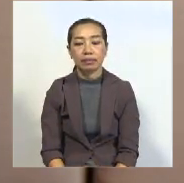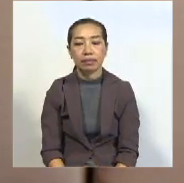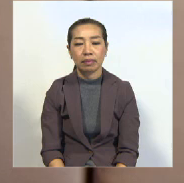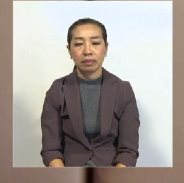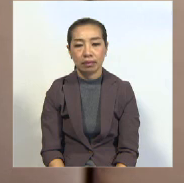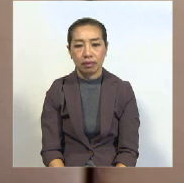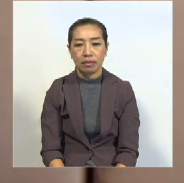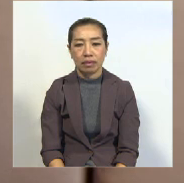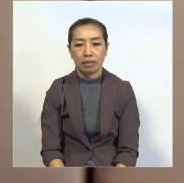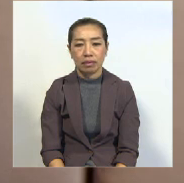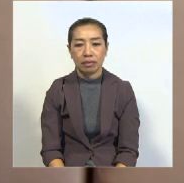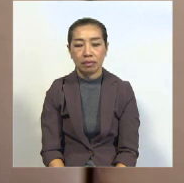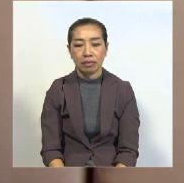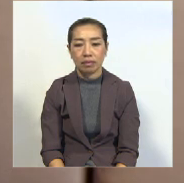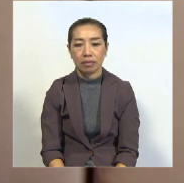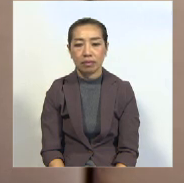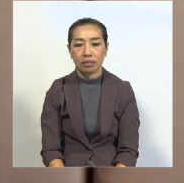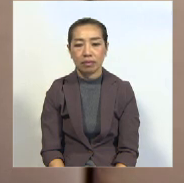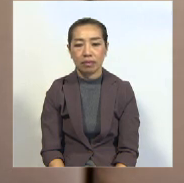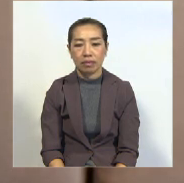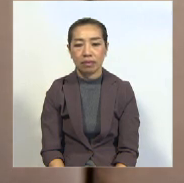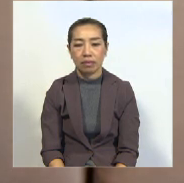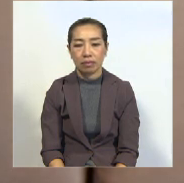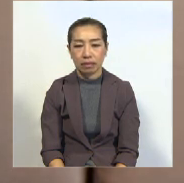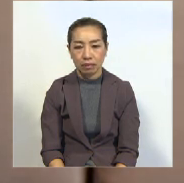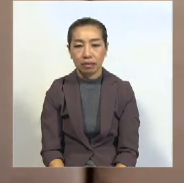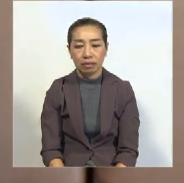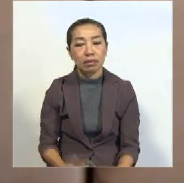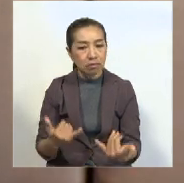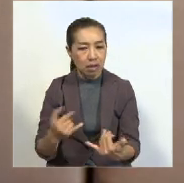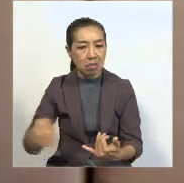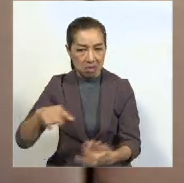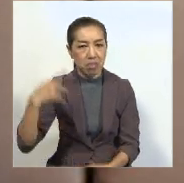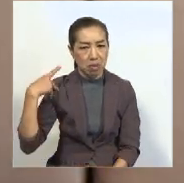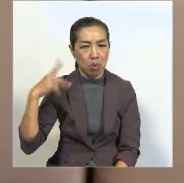เป็นประโยชน์ต่อโลกครับ โ